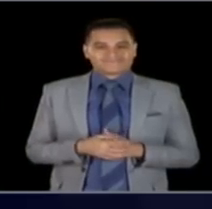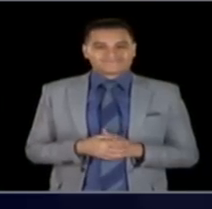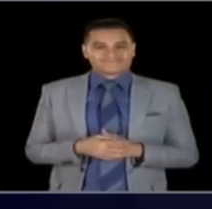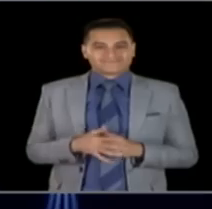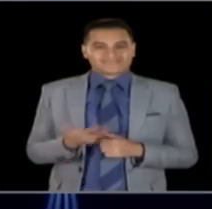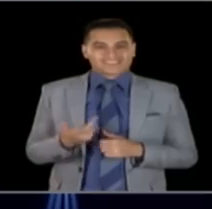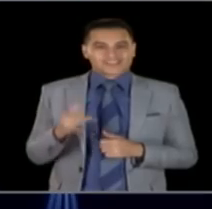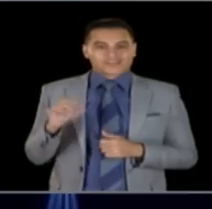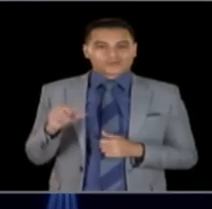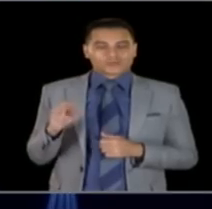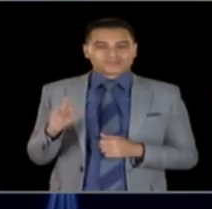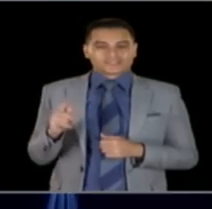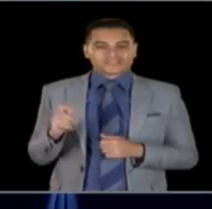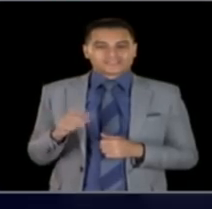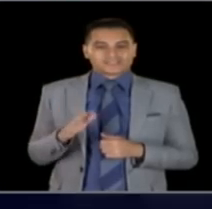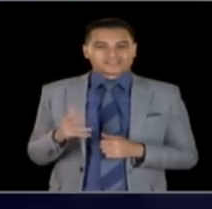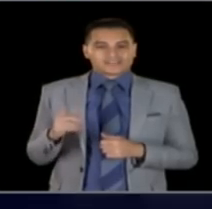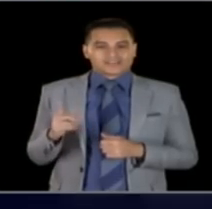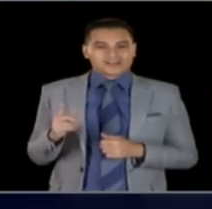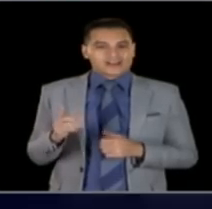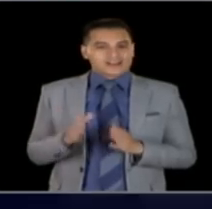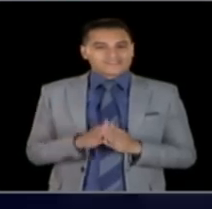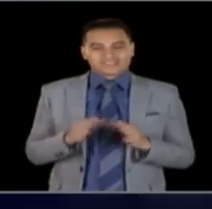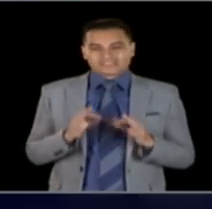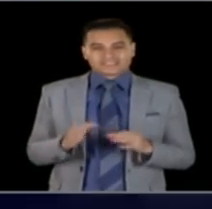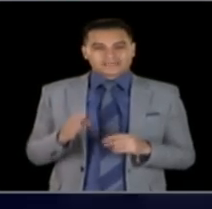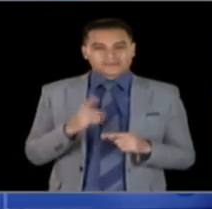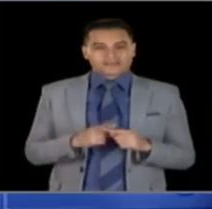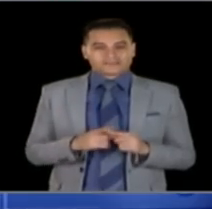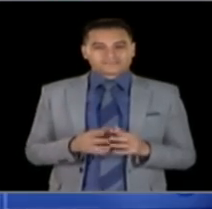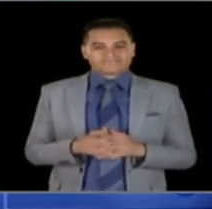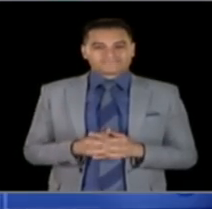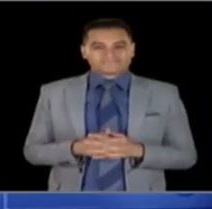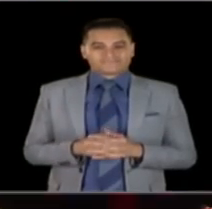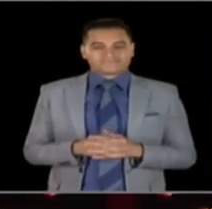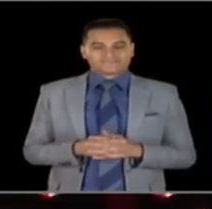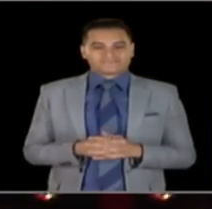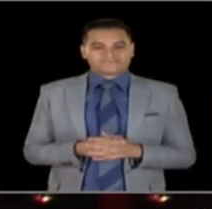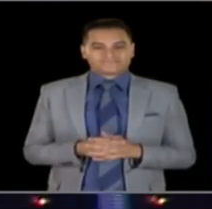ليه يا يوسف؟ يوسف رفض للأسف الشديد، إجابة خاطئة.